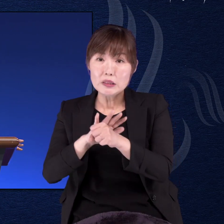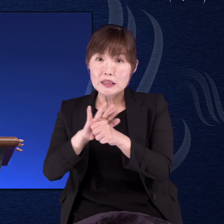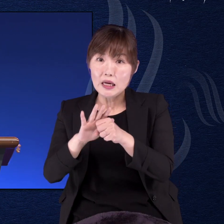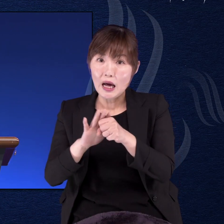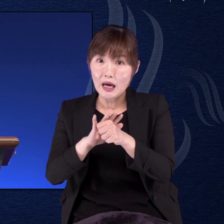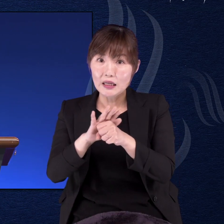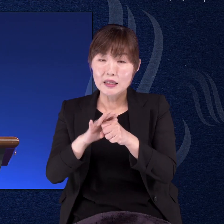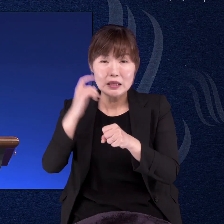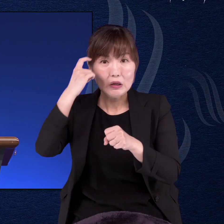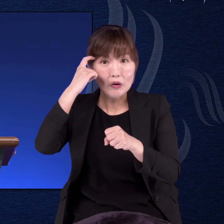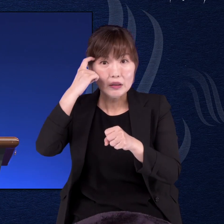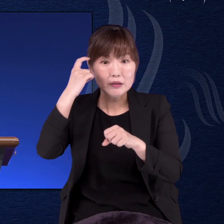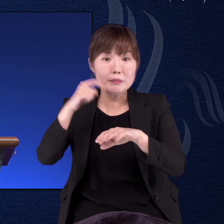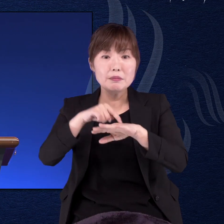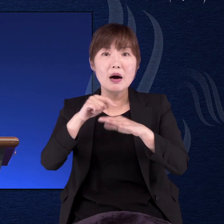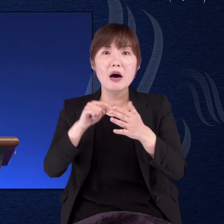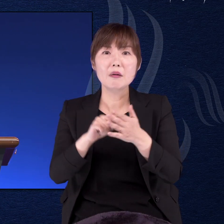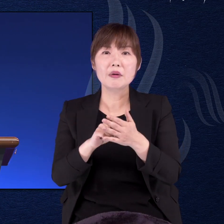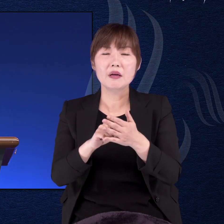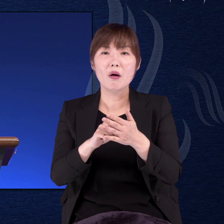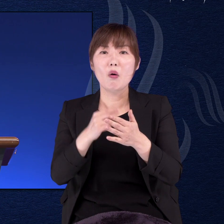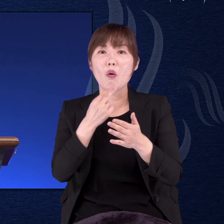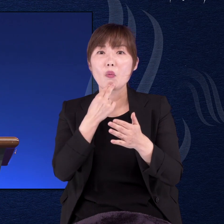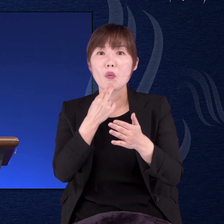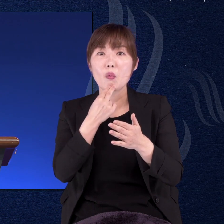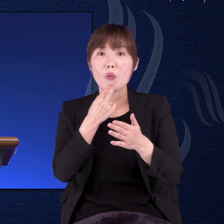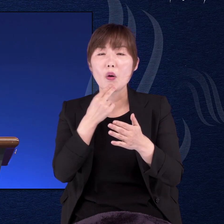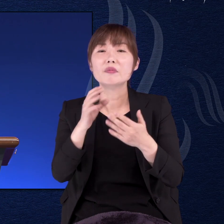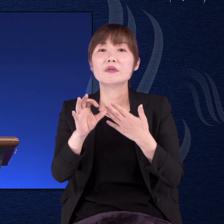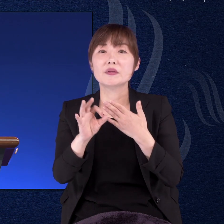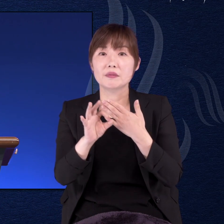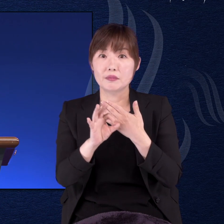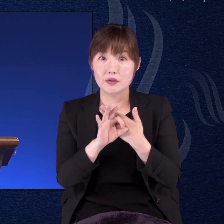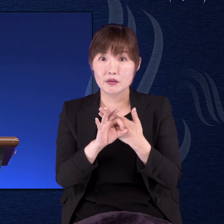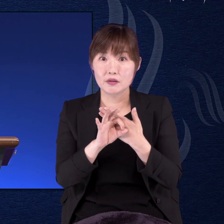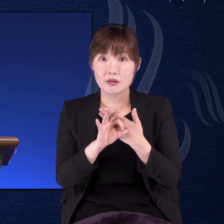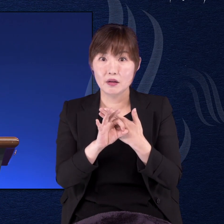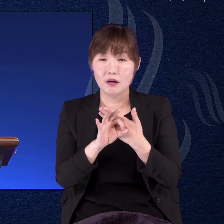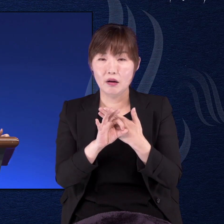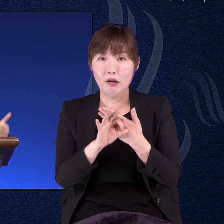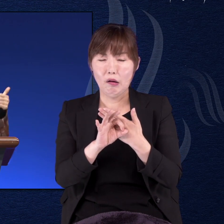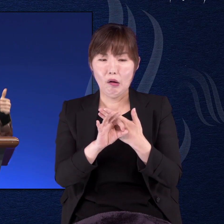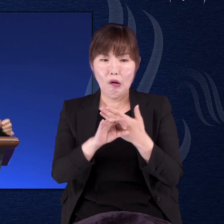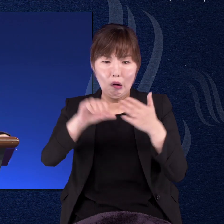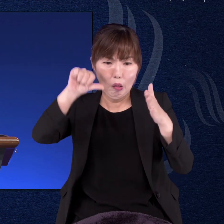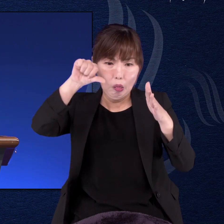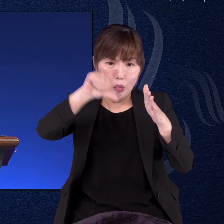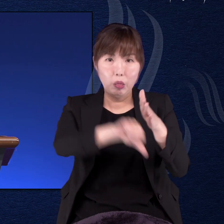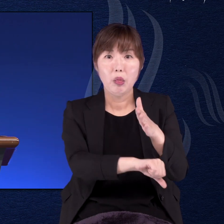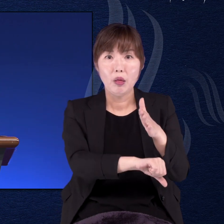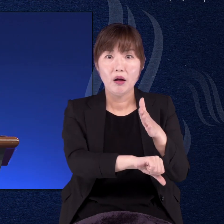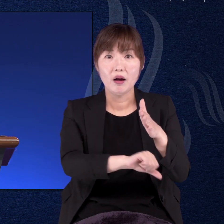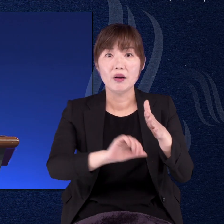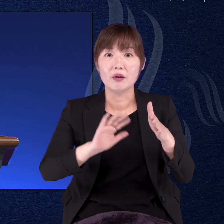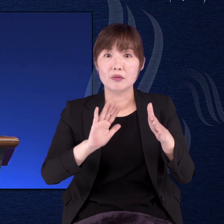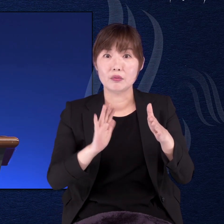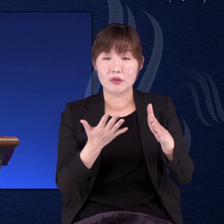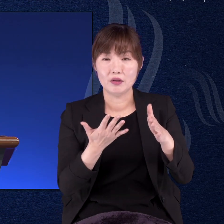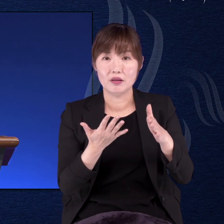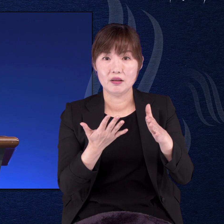이 앞에 두 가지로 재앙이 될 수도 있어요. 히틀러가 될 수도 있죠. 자기 길에서 선두됐잖아요.